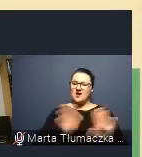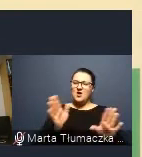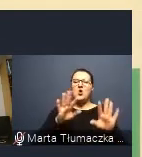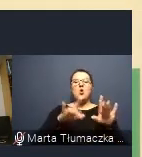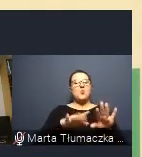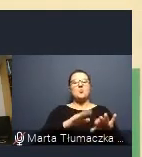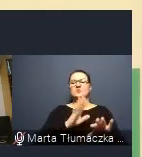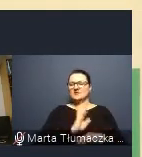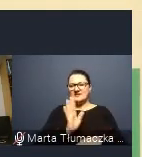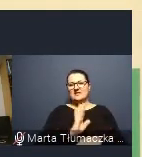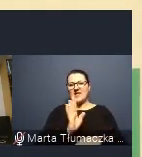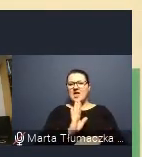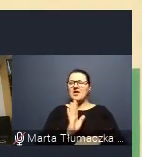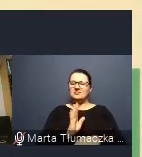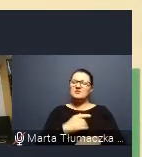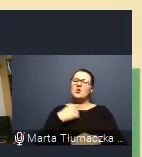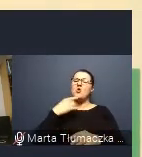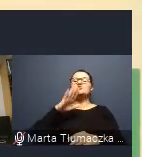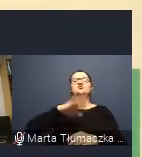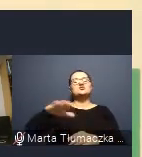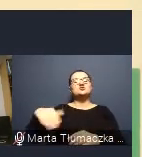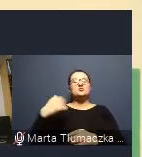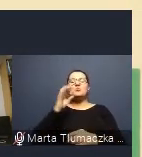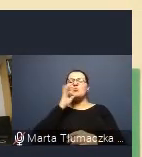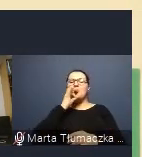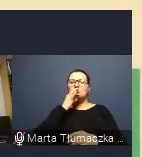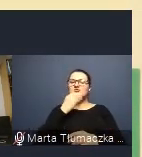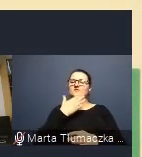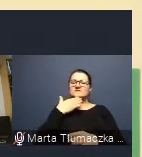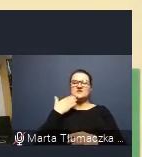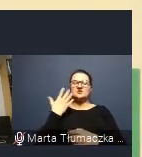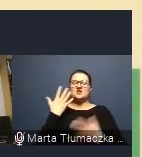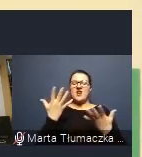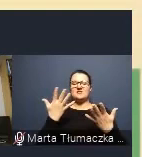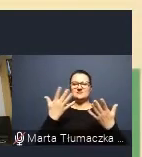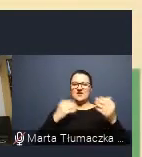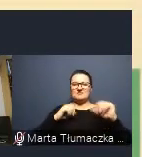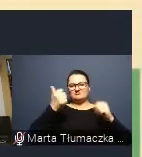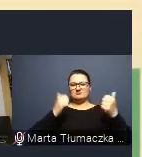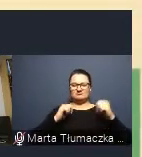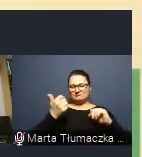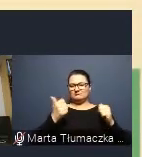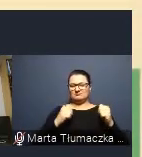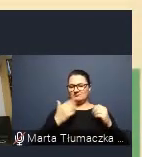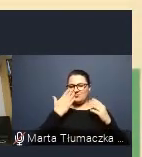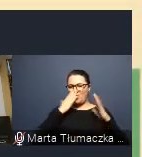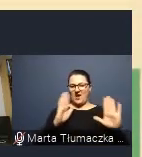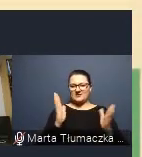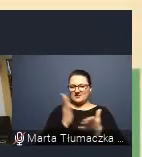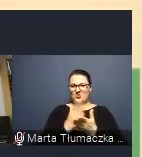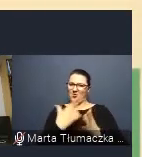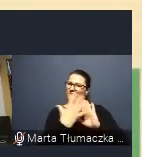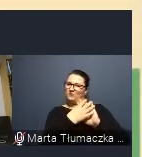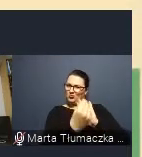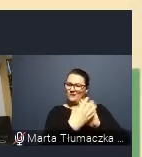dla młodszych dzieci wykorzystywałam karty, gdzie trzeba było tylko dłońmi, palcami coś pokazać, więc tutaj wchodzi w grę oczywiście